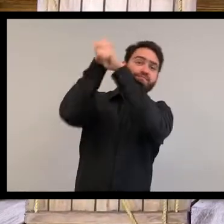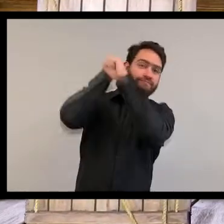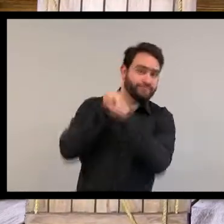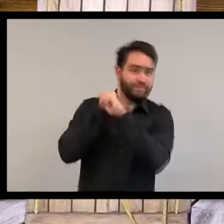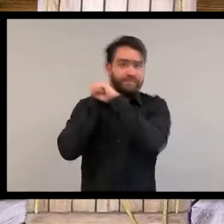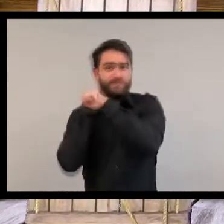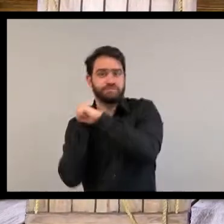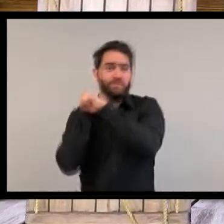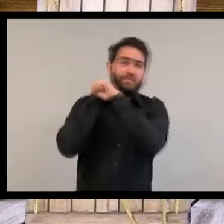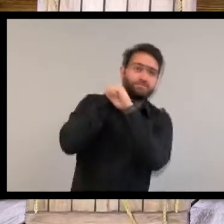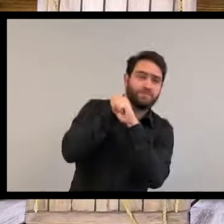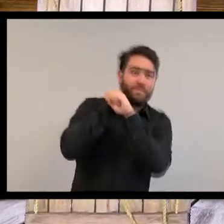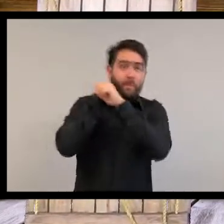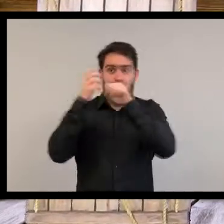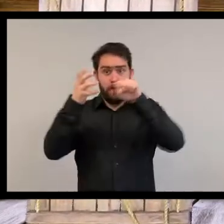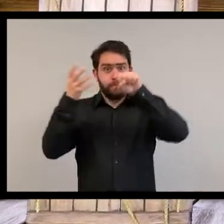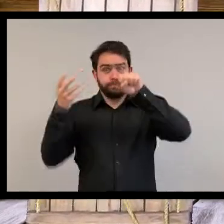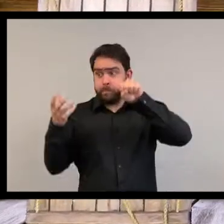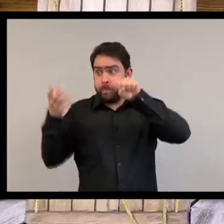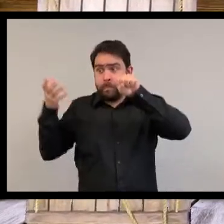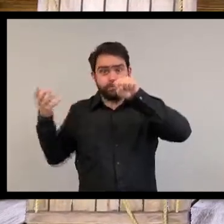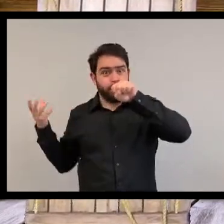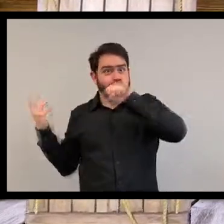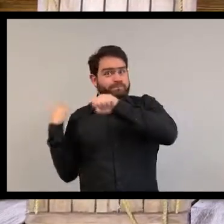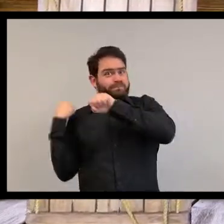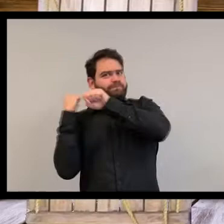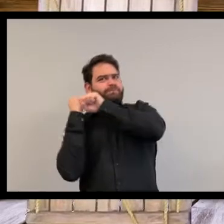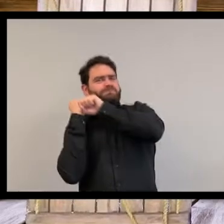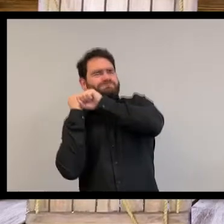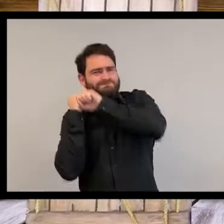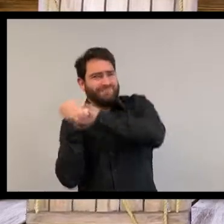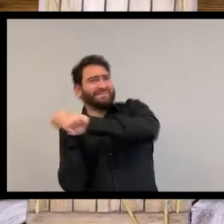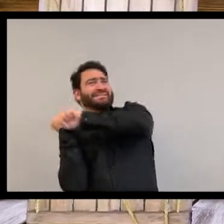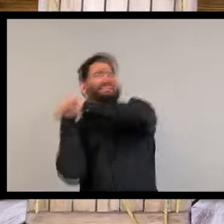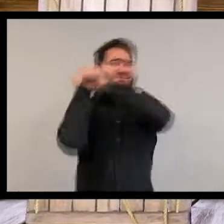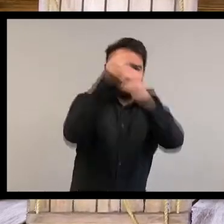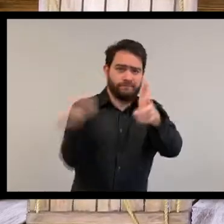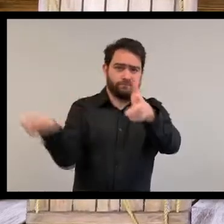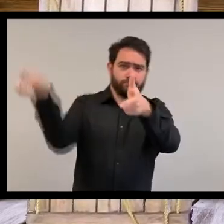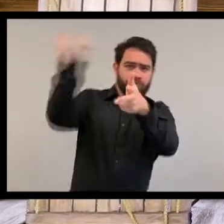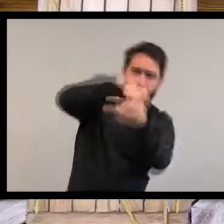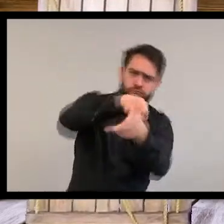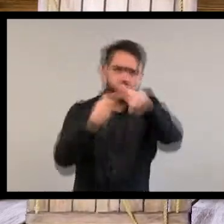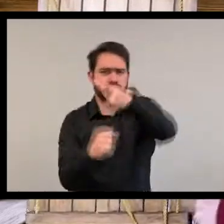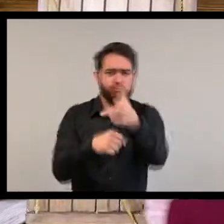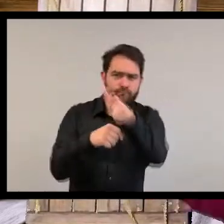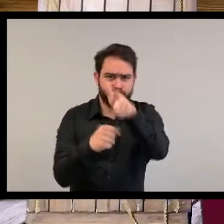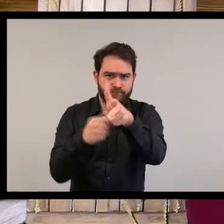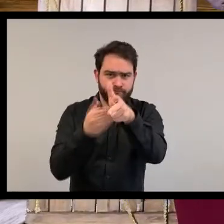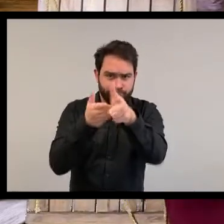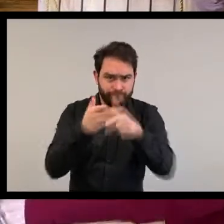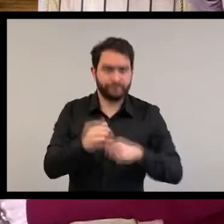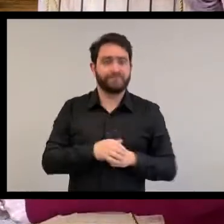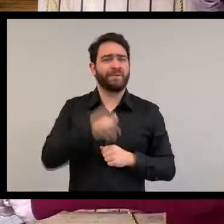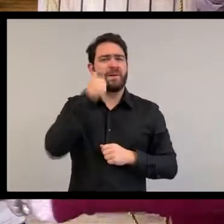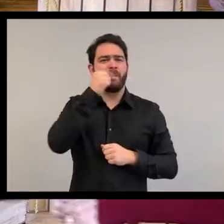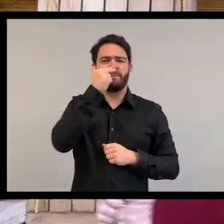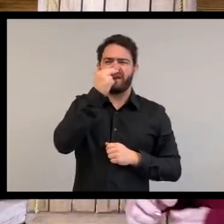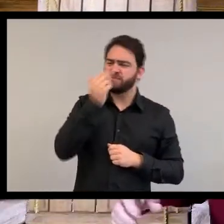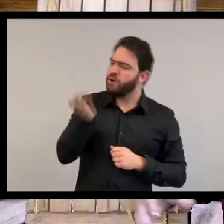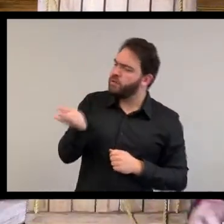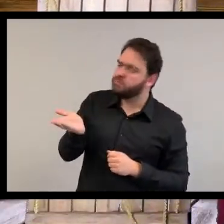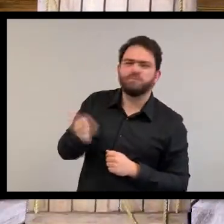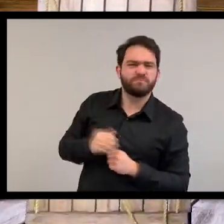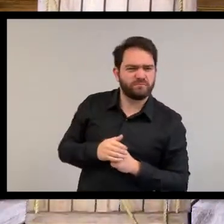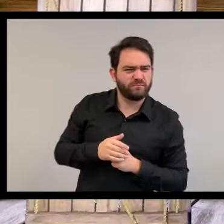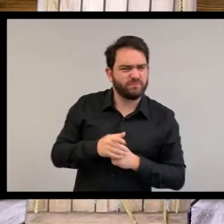des catalognes pour que tout le monde soit au chaud! » Oh, il est bien lourd, ce sac-là! » Il le dépose